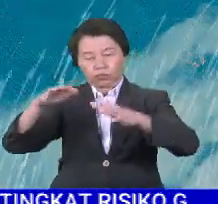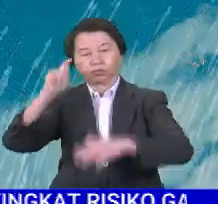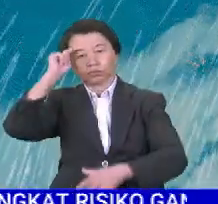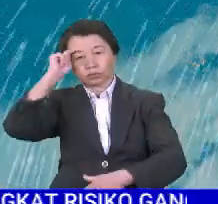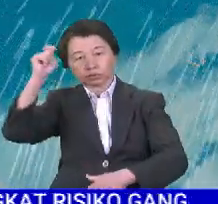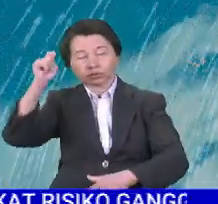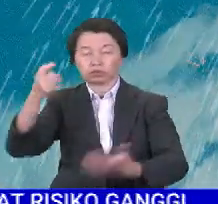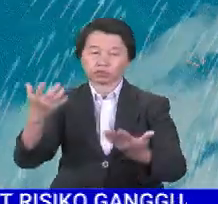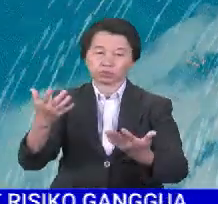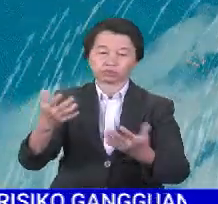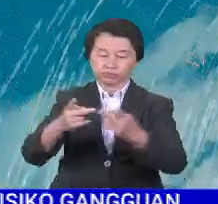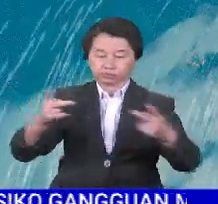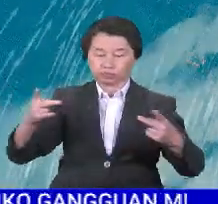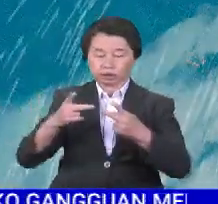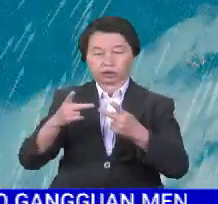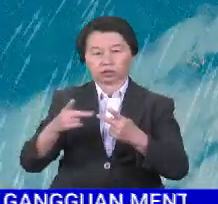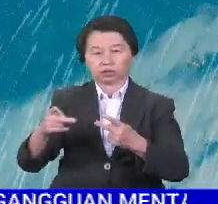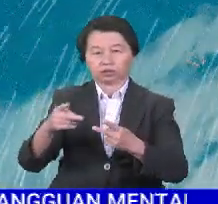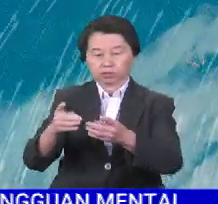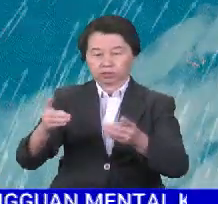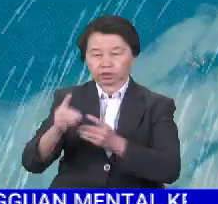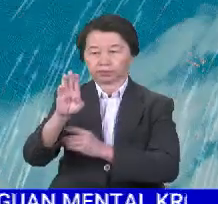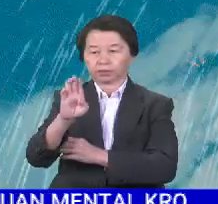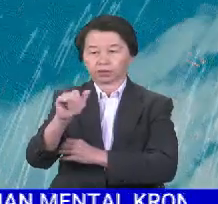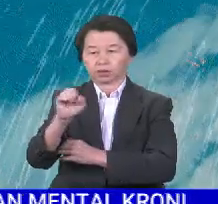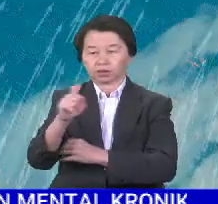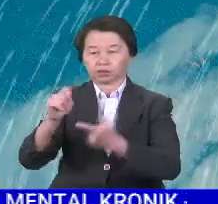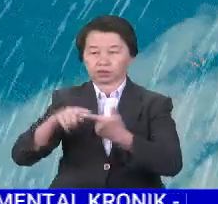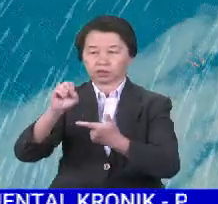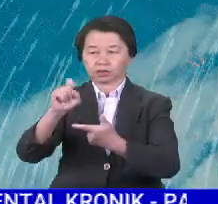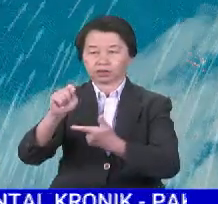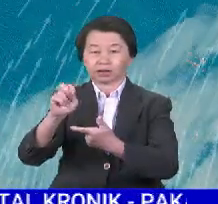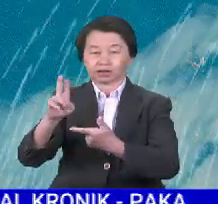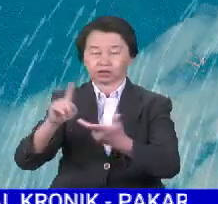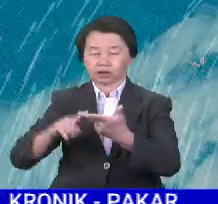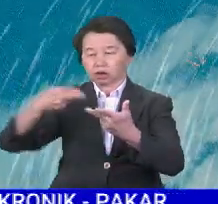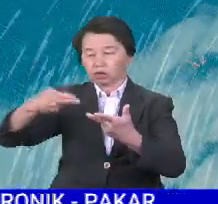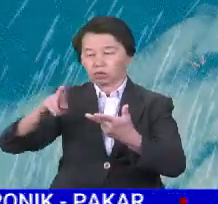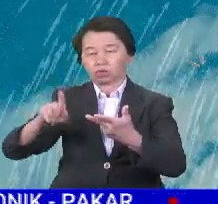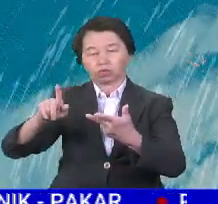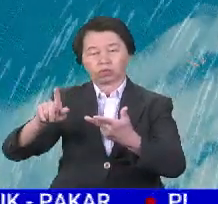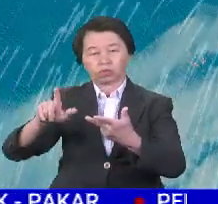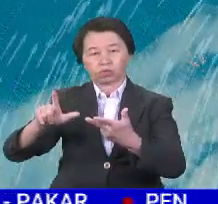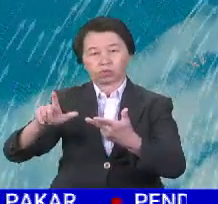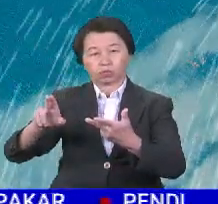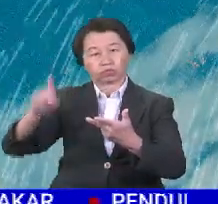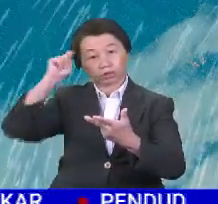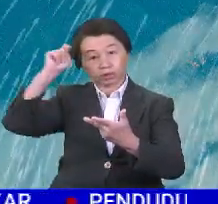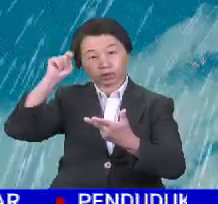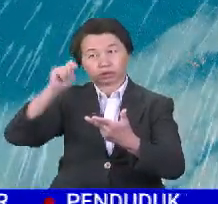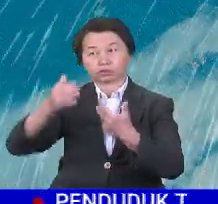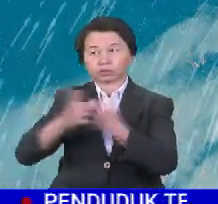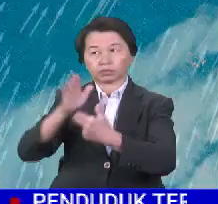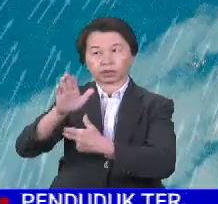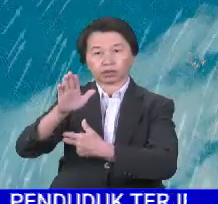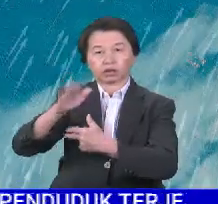Terengganu, iaitu di kawasan sekitar daerah Besut, Setiu dan Hulu Terengganu menjelang pada lewat petang sehingga ke